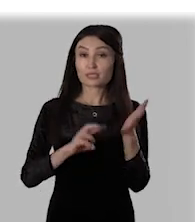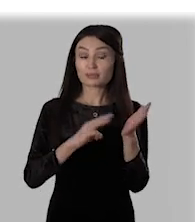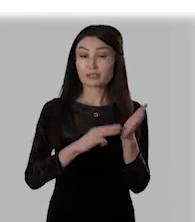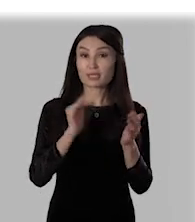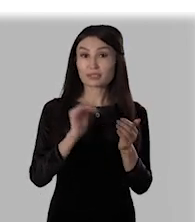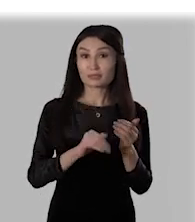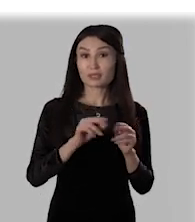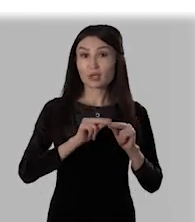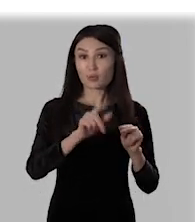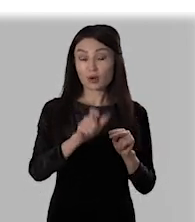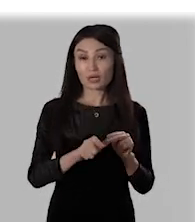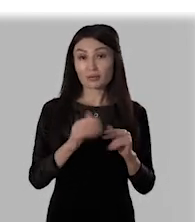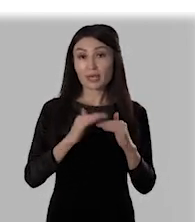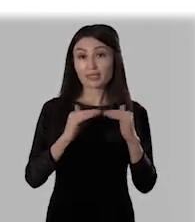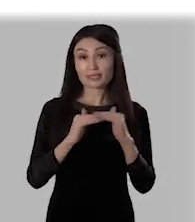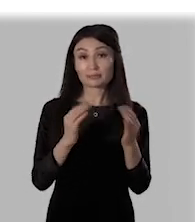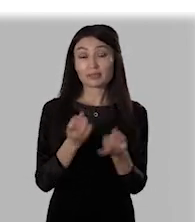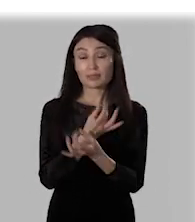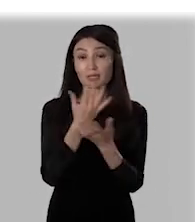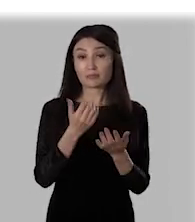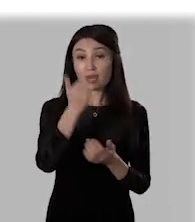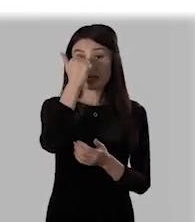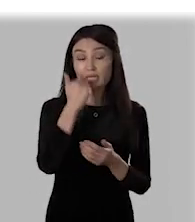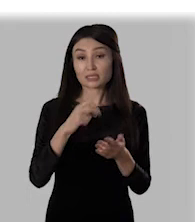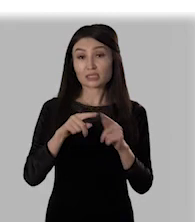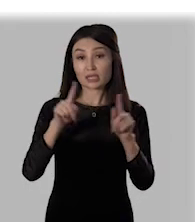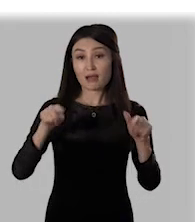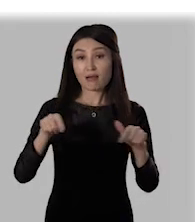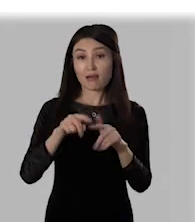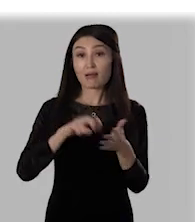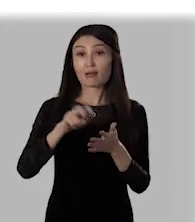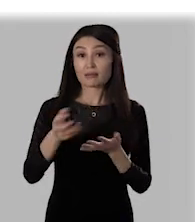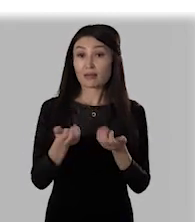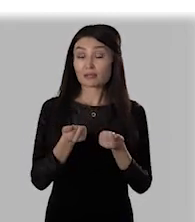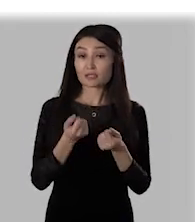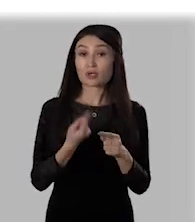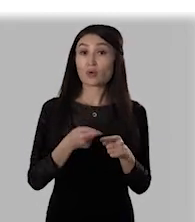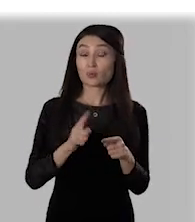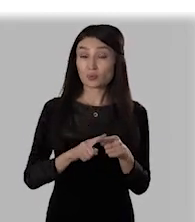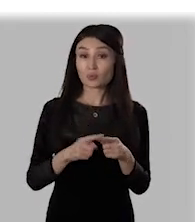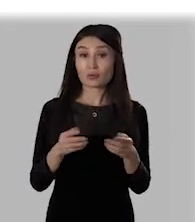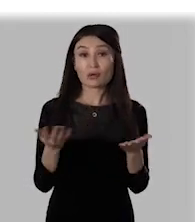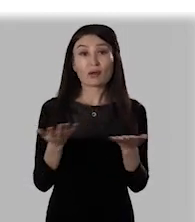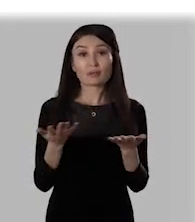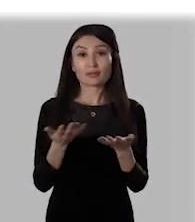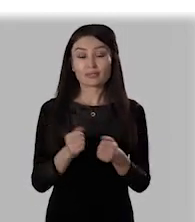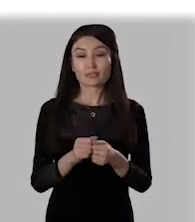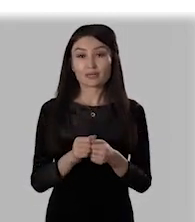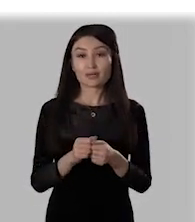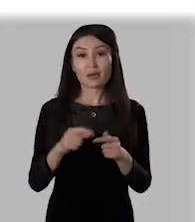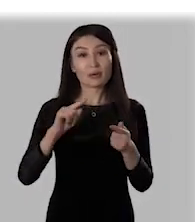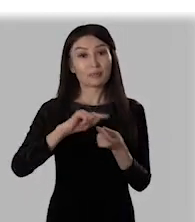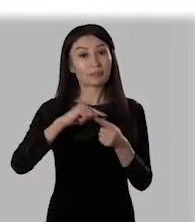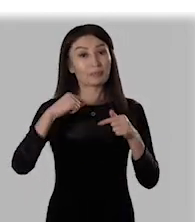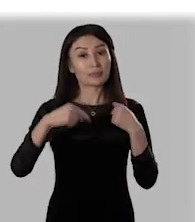78 000дей мугалим кесиптик майрамында ыраазычылык кат алышты. Муну кандайча